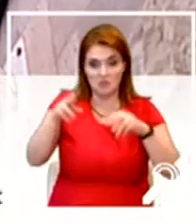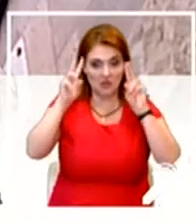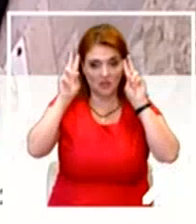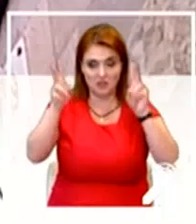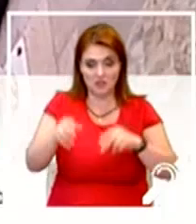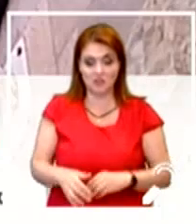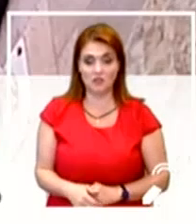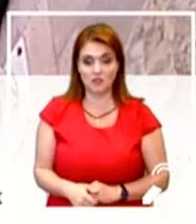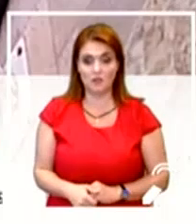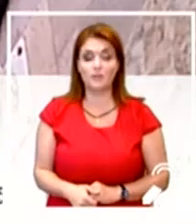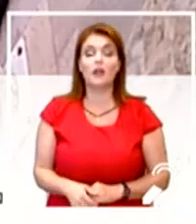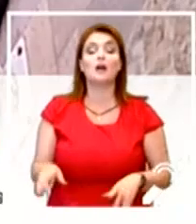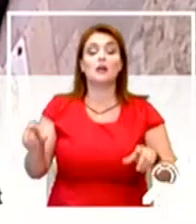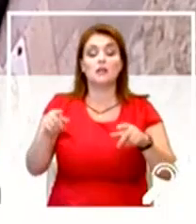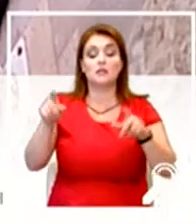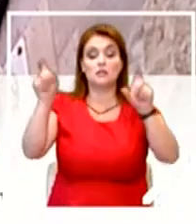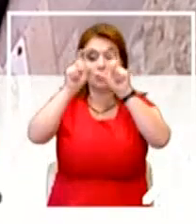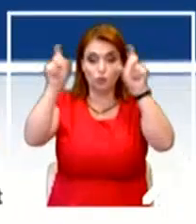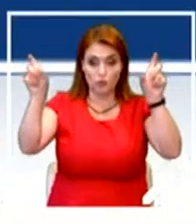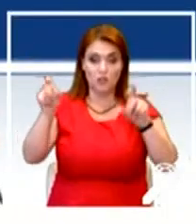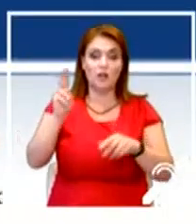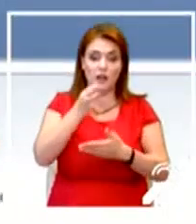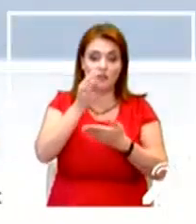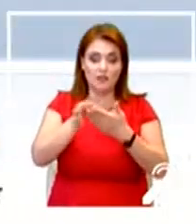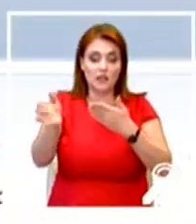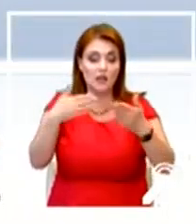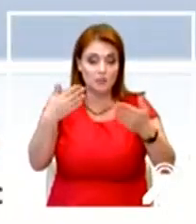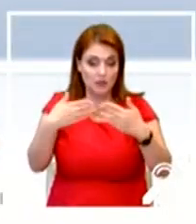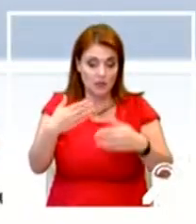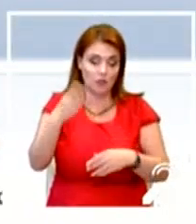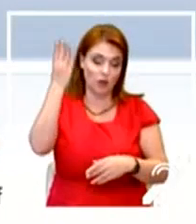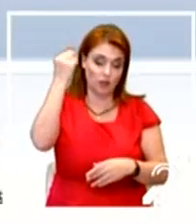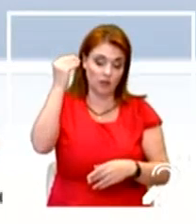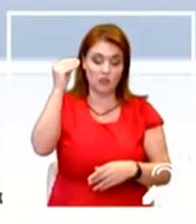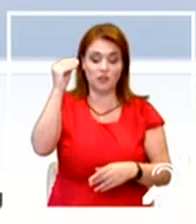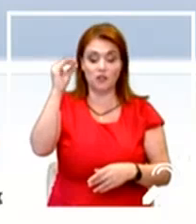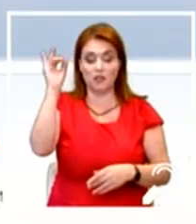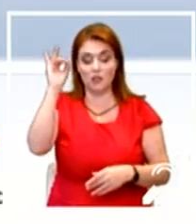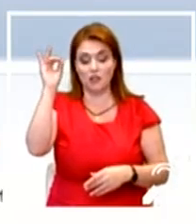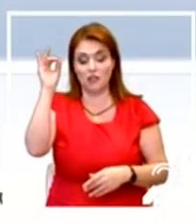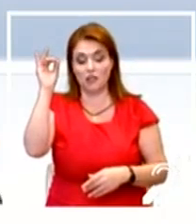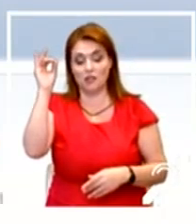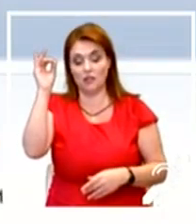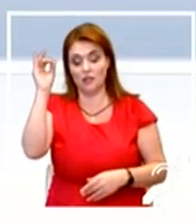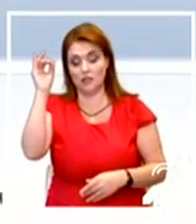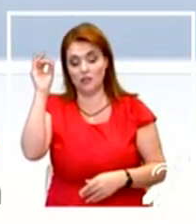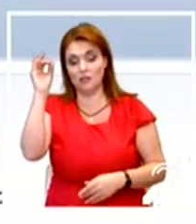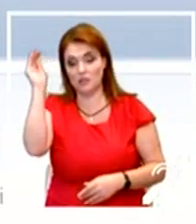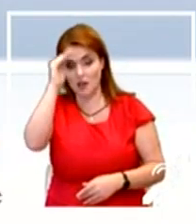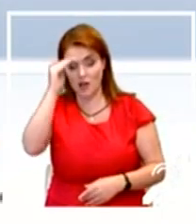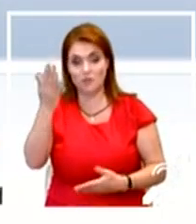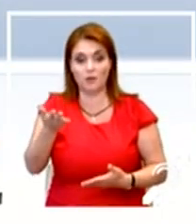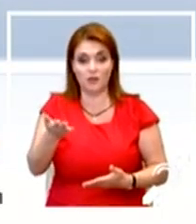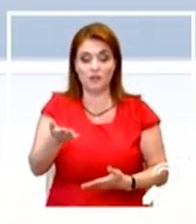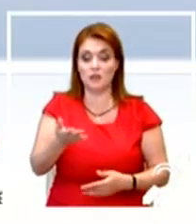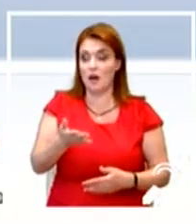de reintegrare s-a autosesizat după incidentul de ieri. Această regretabilă acțiune demonstrează faptul că Tiraspolul urmărește o altă agendă